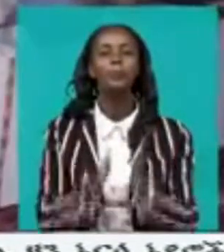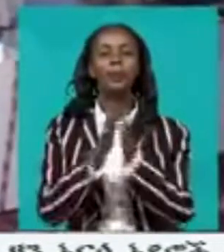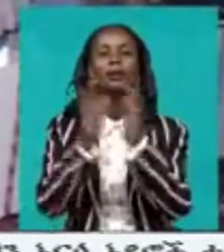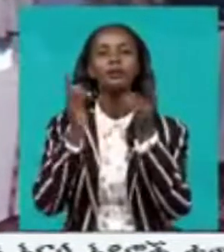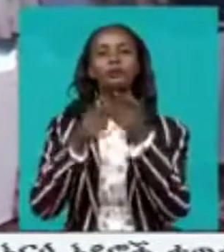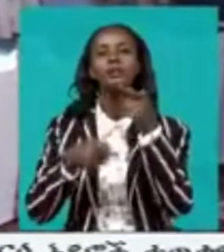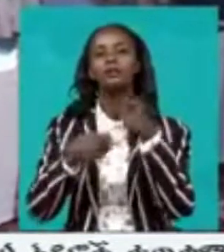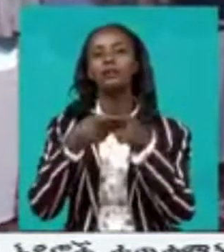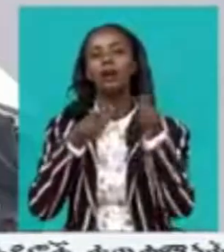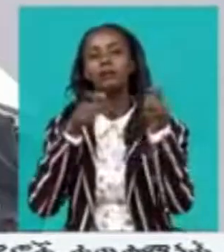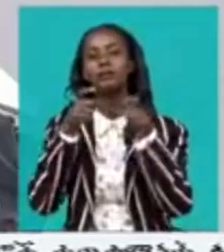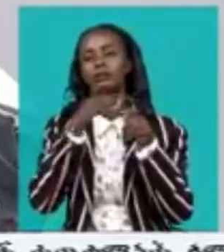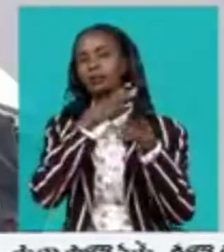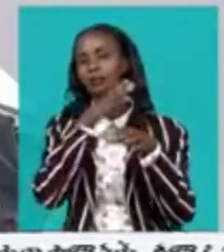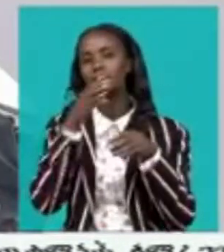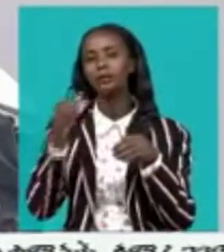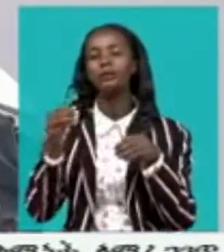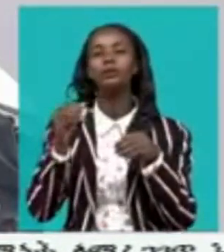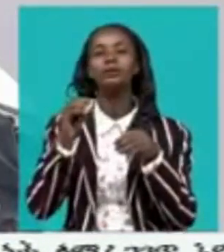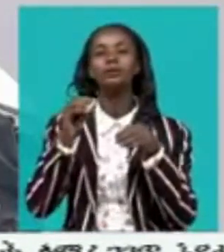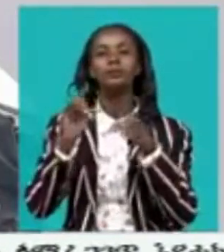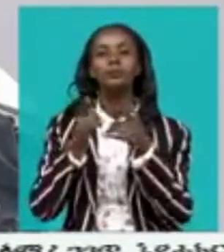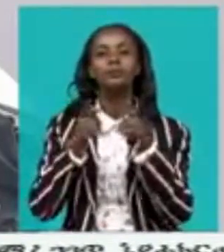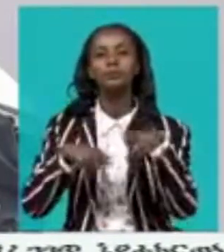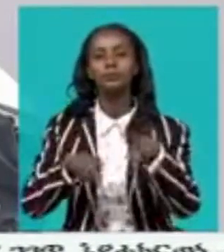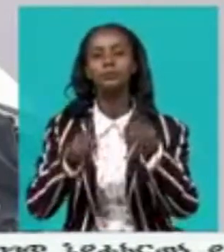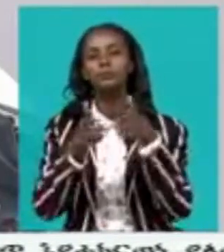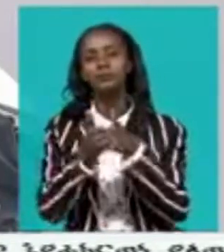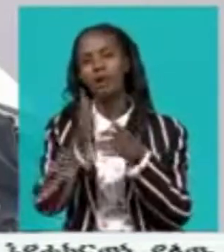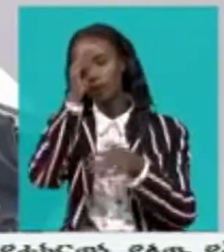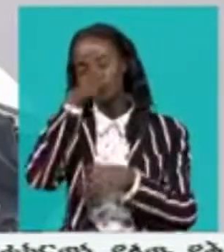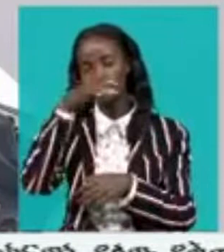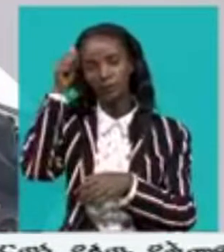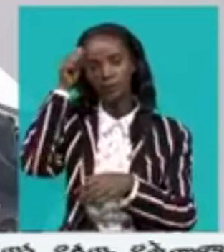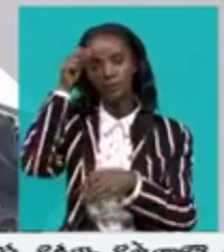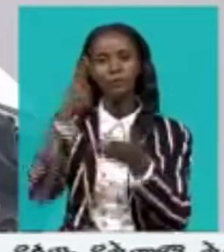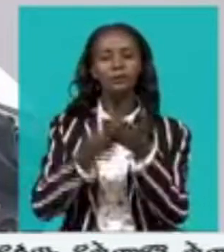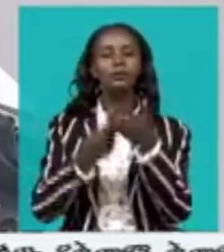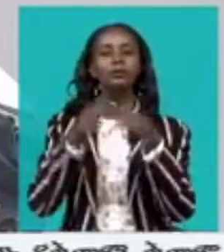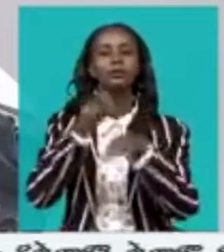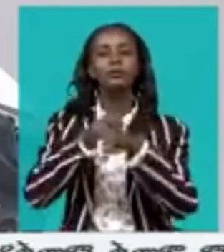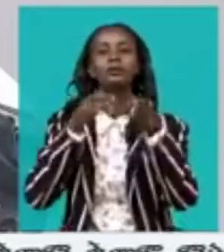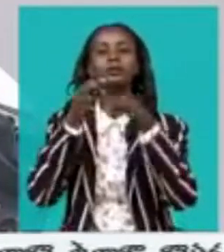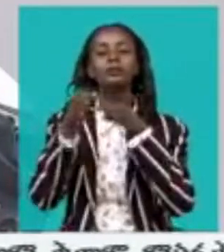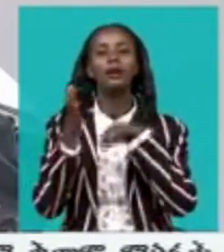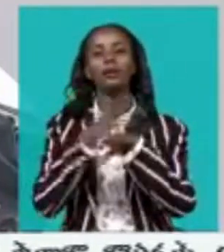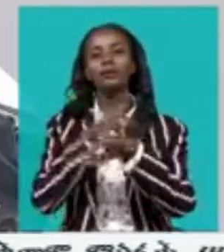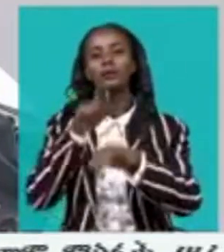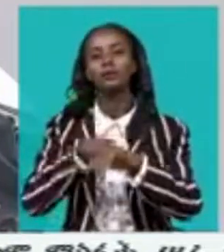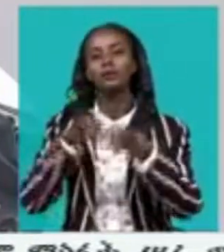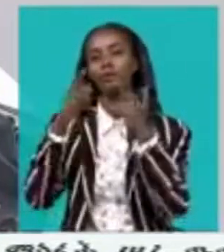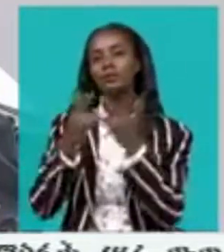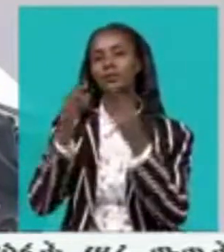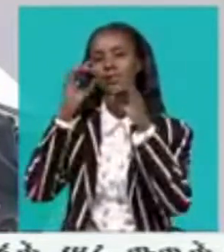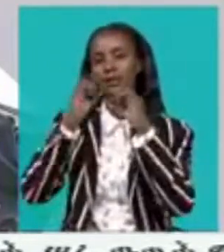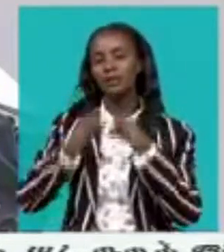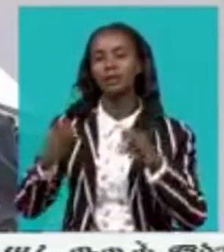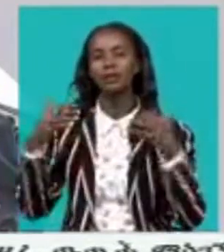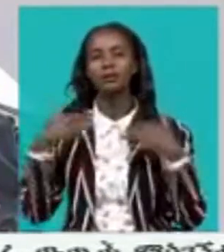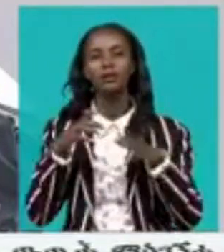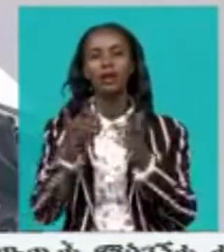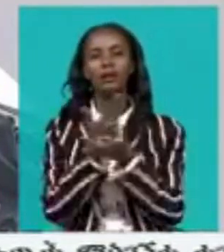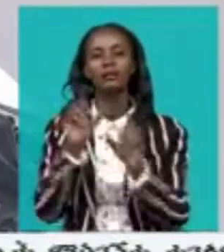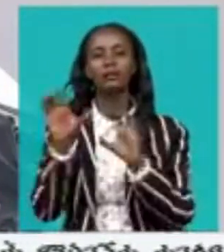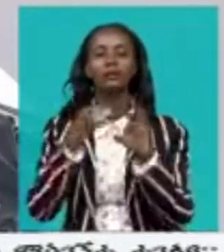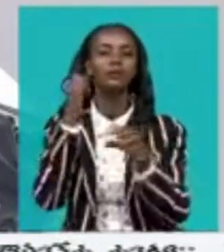የጉራጌ ዞኑ ምክትል አስተዳዳሪና የዞኑ ግብርና መምሪያ ኃላፊ አቶ አበራ ወንድሙ በዚህ ወቅት እንደገለጹት ባለፉት ጊዜያት ዞኑን ከጸጥታ ስጋት ነጻ